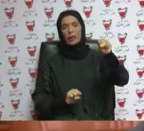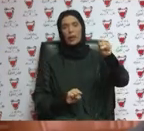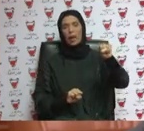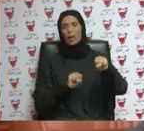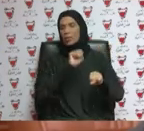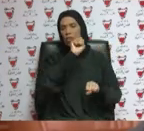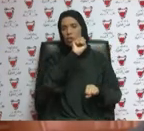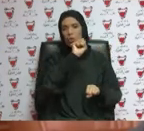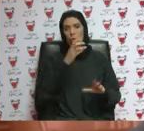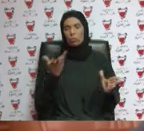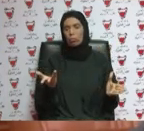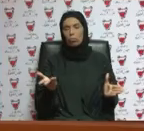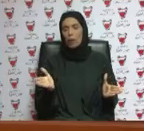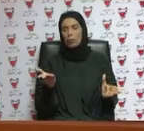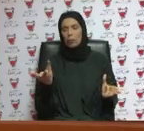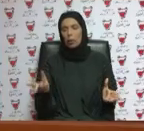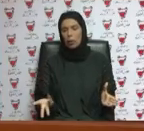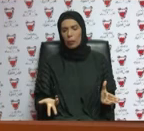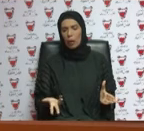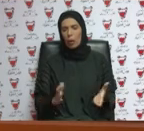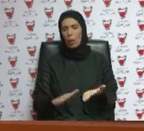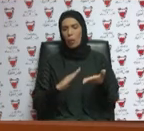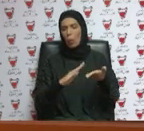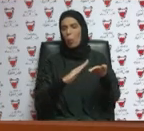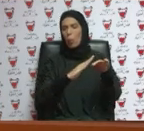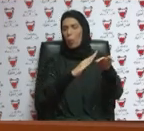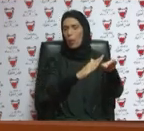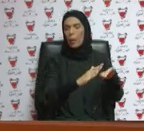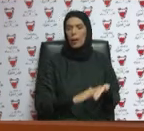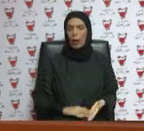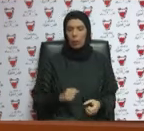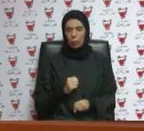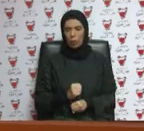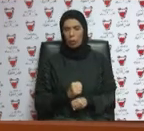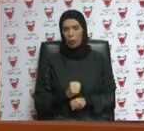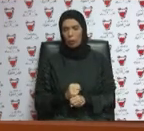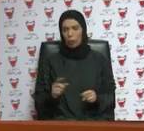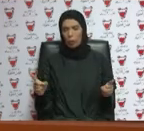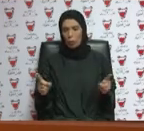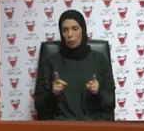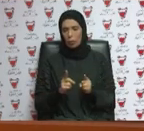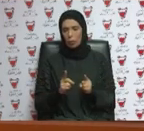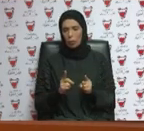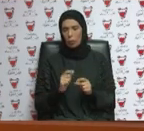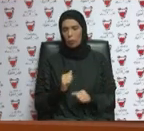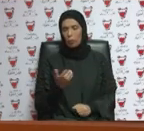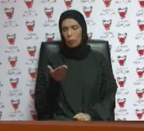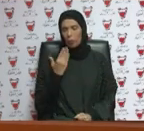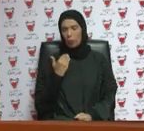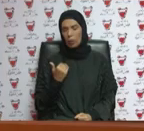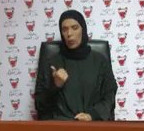السؤال، ماذا ستفعل تمكين لمساعده الاعمال المتوسطه والصغيره؟ لحد الان